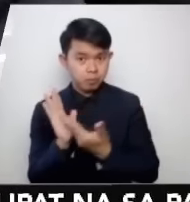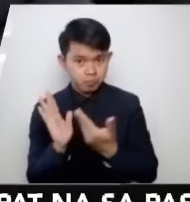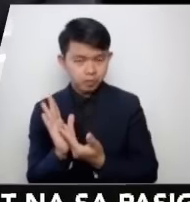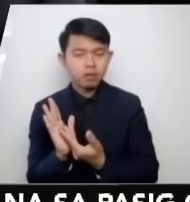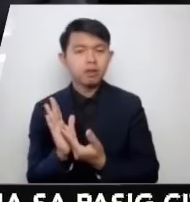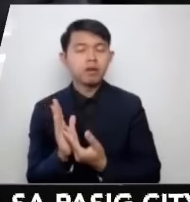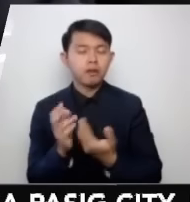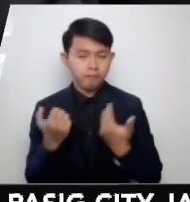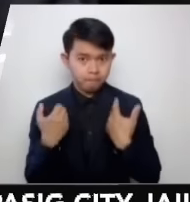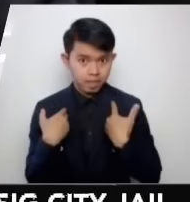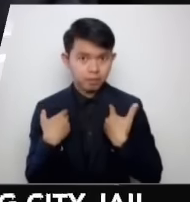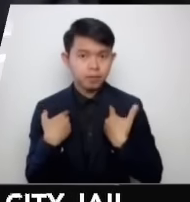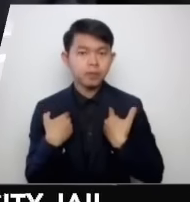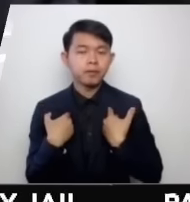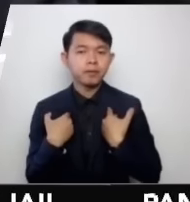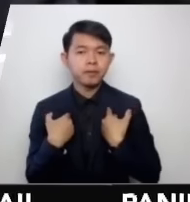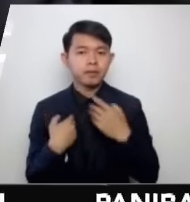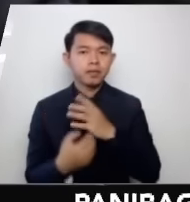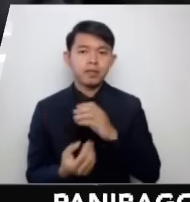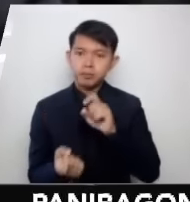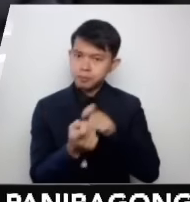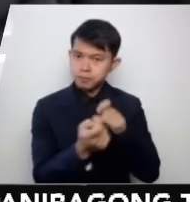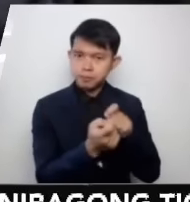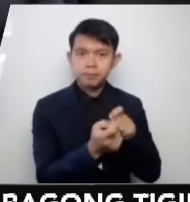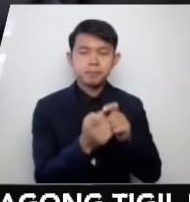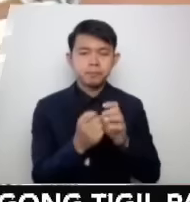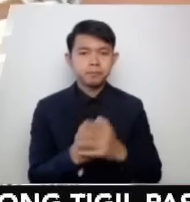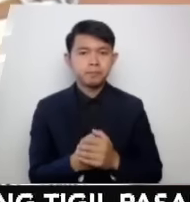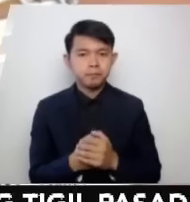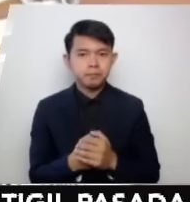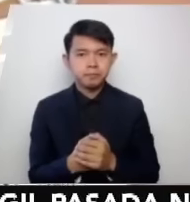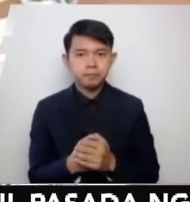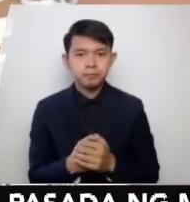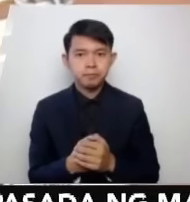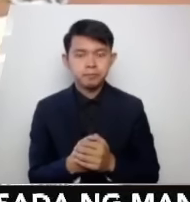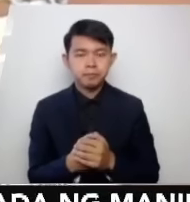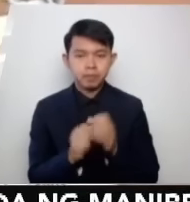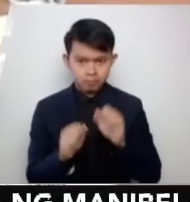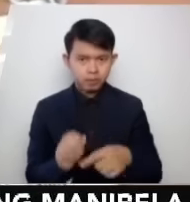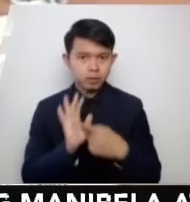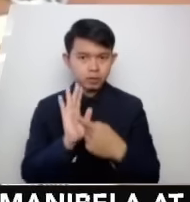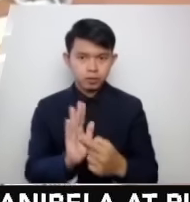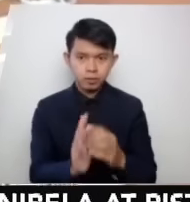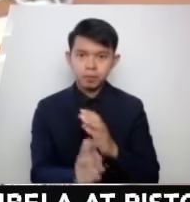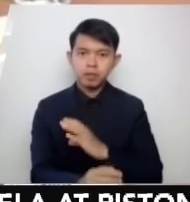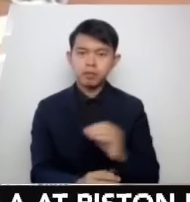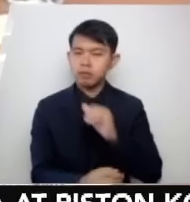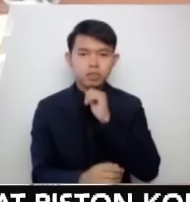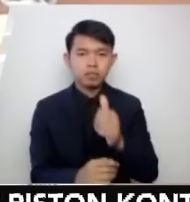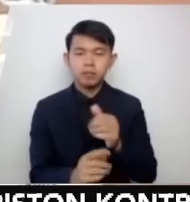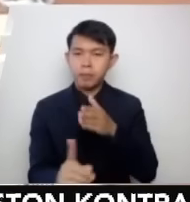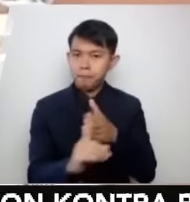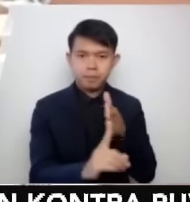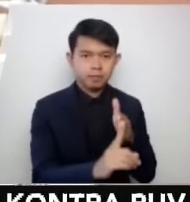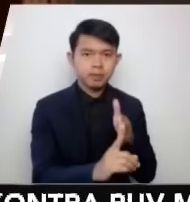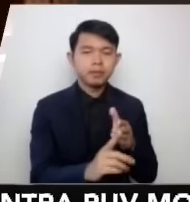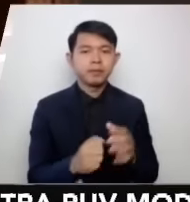at mag-validate tayo at meron, ay wala tayong sasantuhin dito. Hindi lang ito within the confines ng